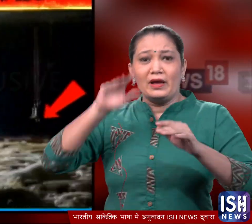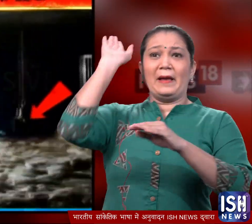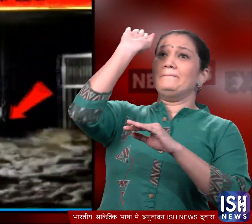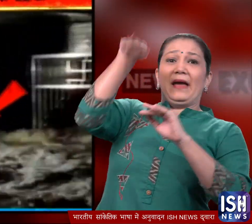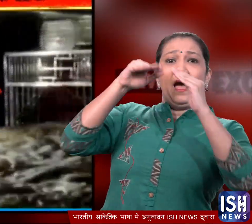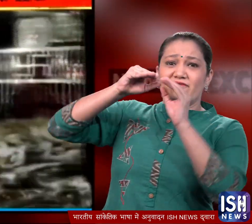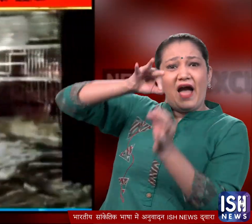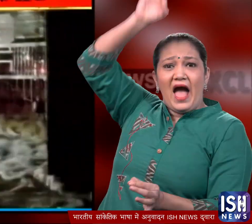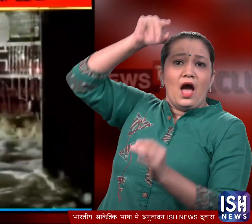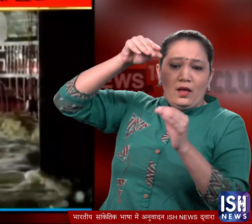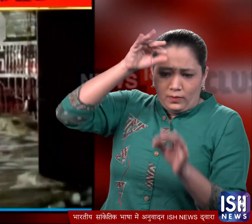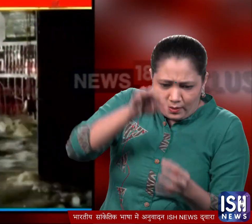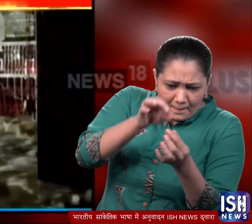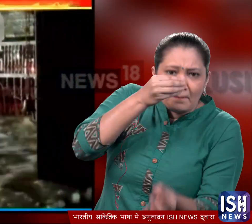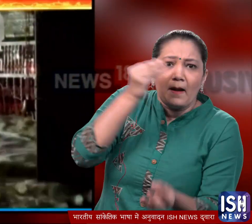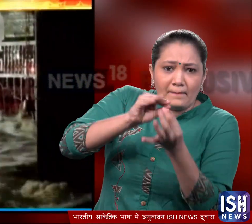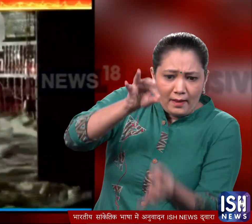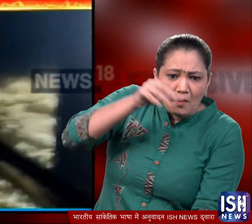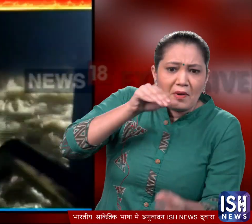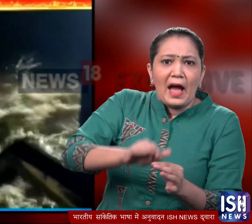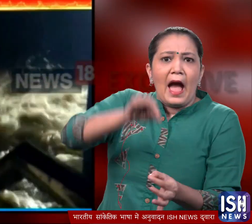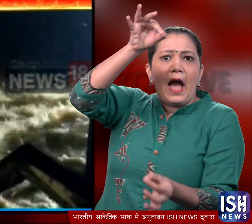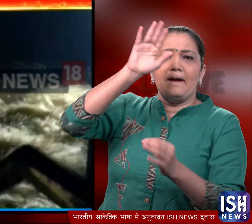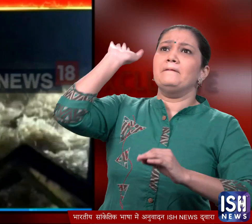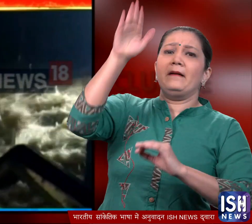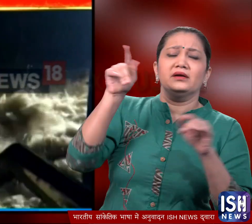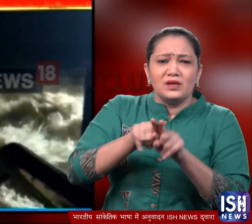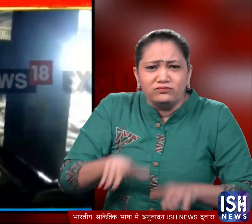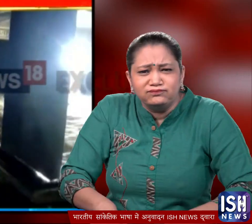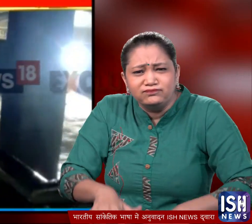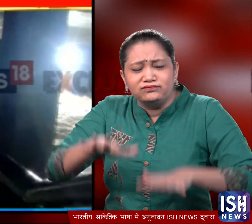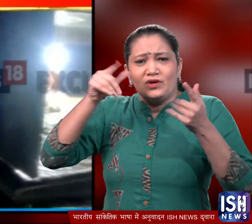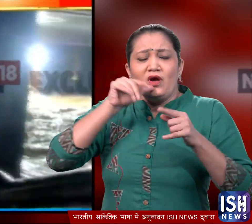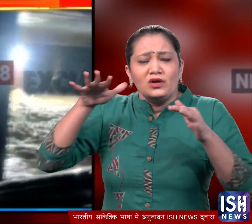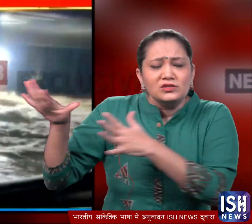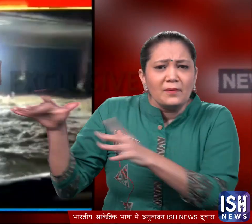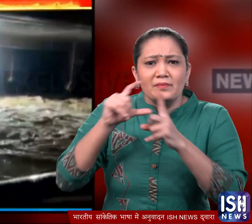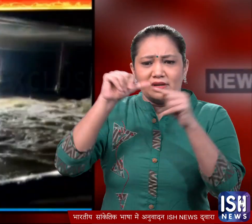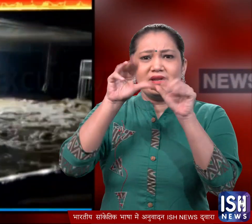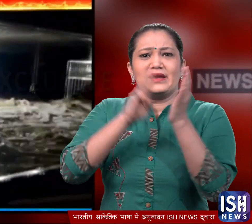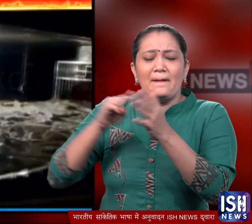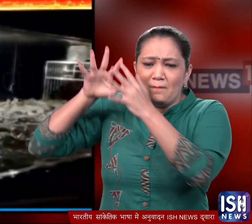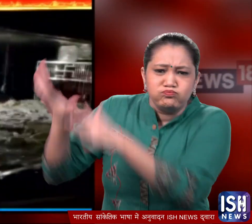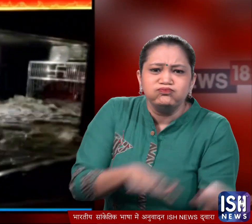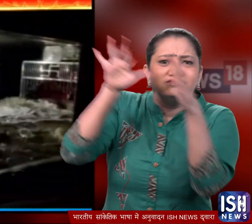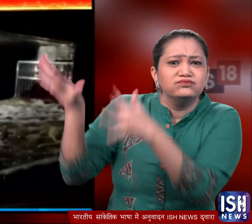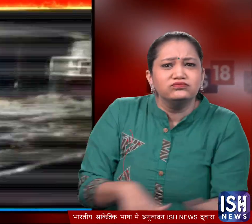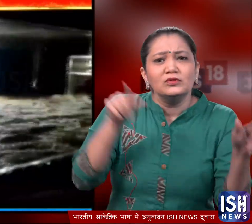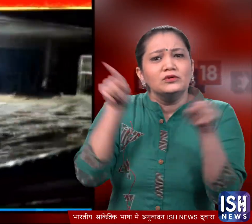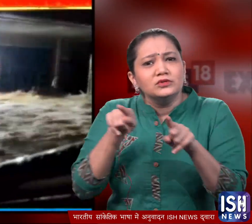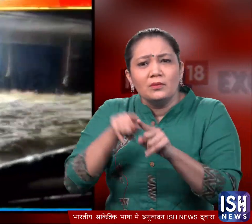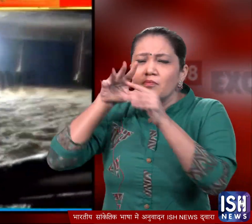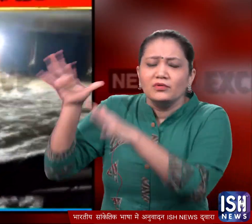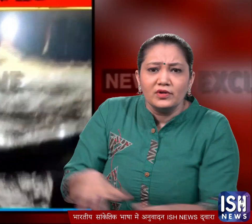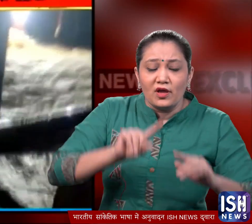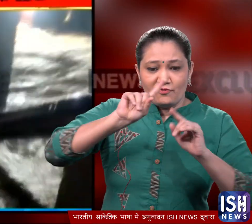हुई घंटियां महज 1 फीट की ऊंचाई पर दिखने लगी। पानी ऐसे मंदिर में दाखिल हो रहा था जैसे किसी बांध के गेट से पानी छोड़ा जा रहा हो।